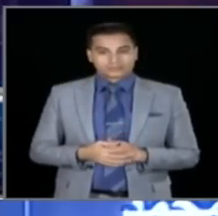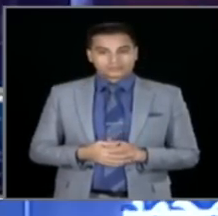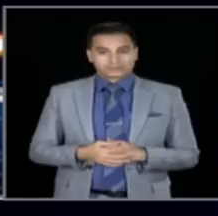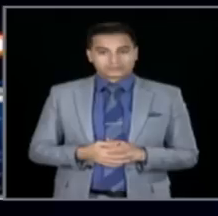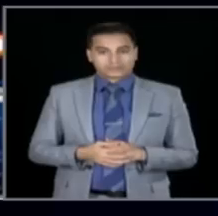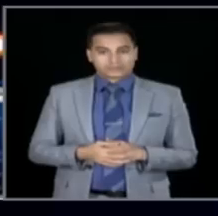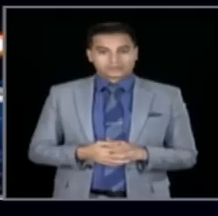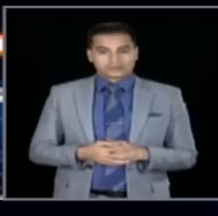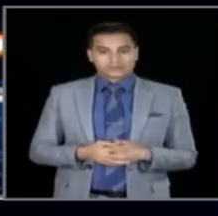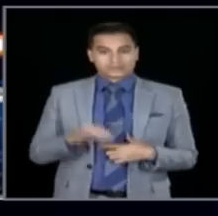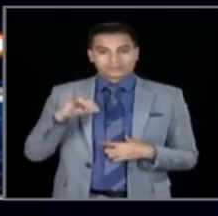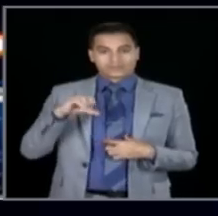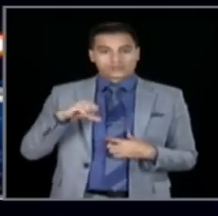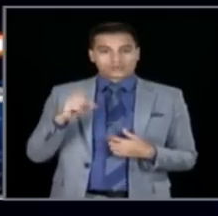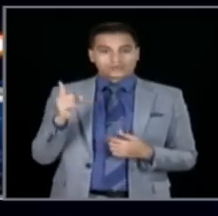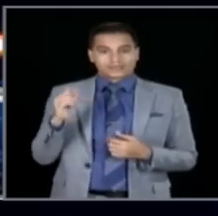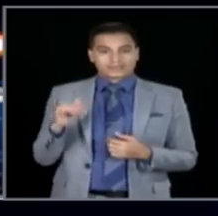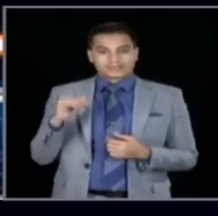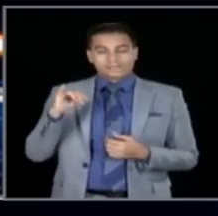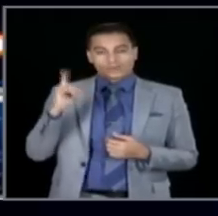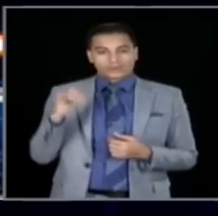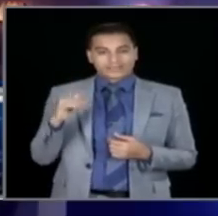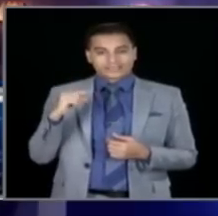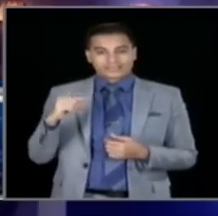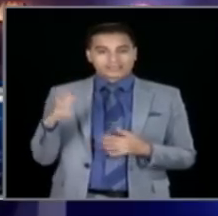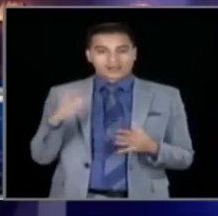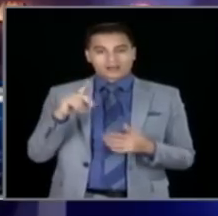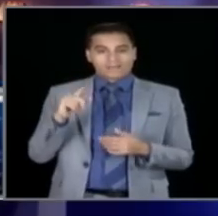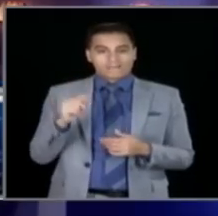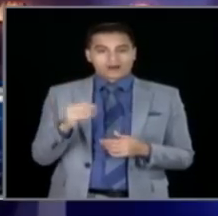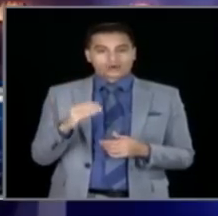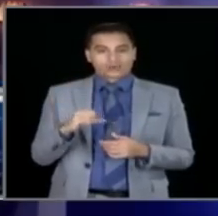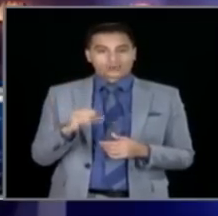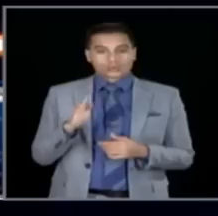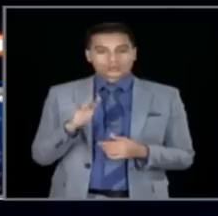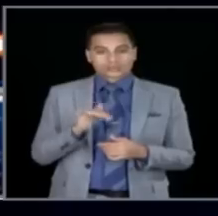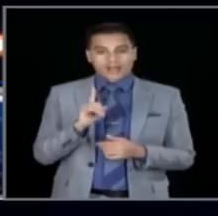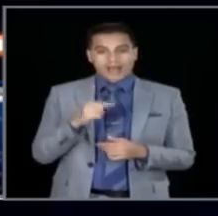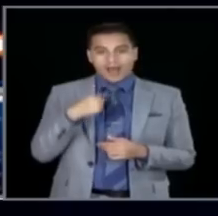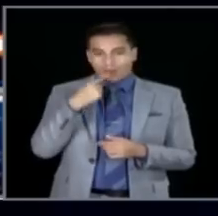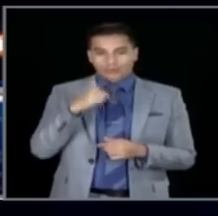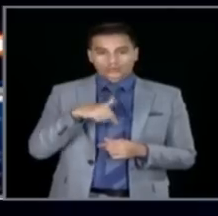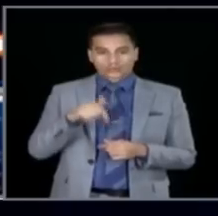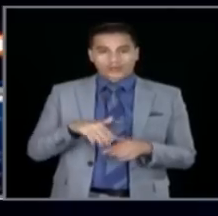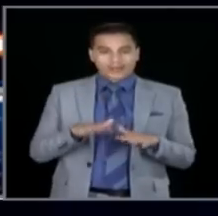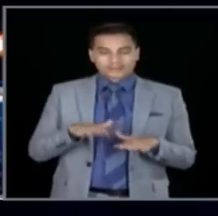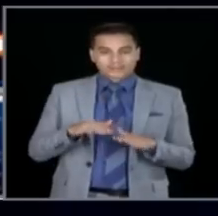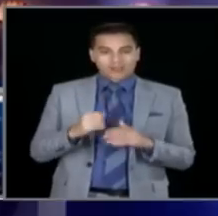البرغوثي. مريد البرغوثي طبعاً شاعر عظيم، ولكن أنا قلت لك على الساحة